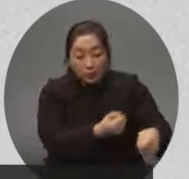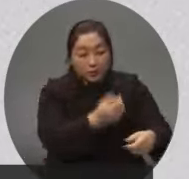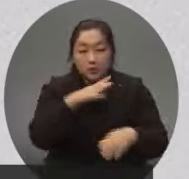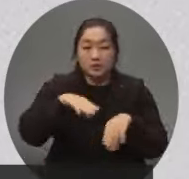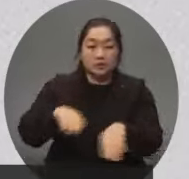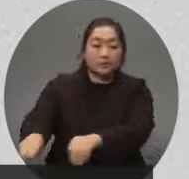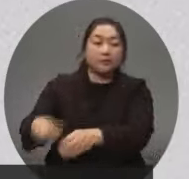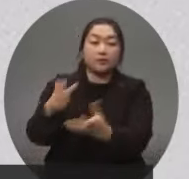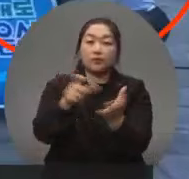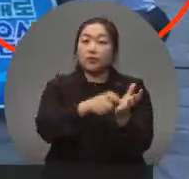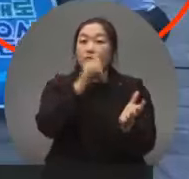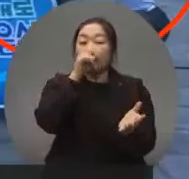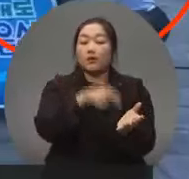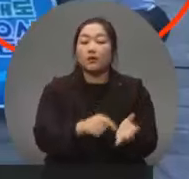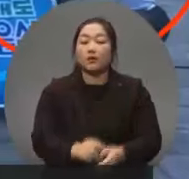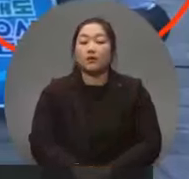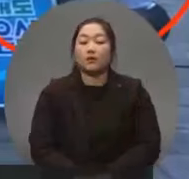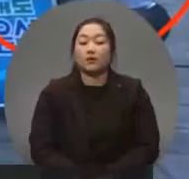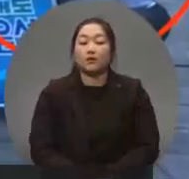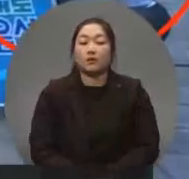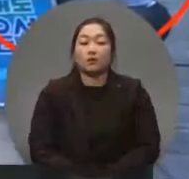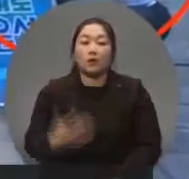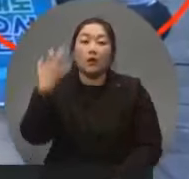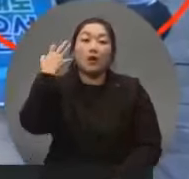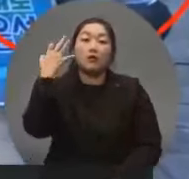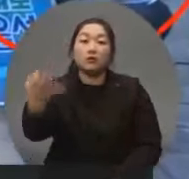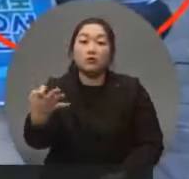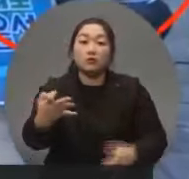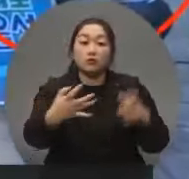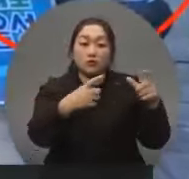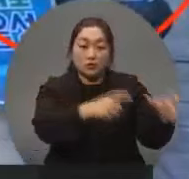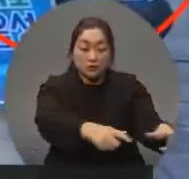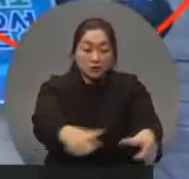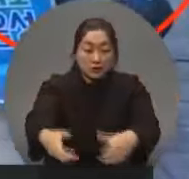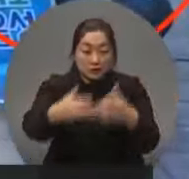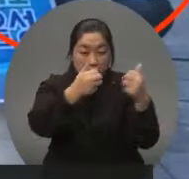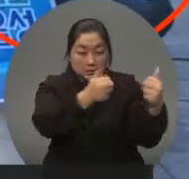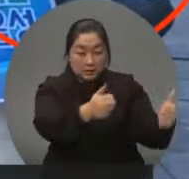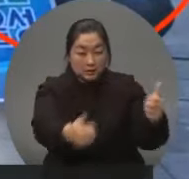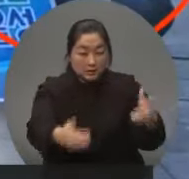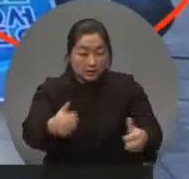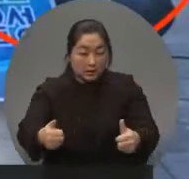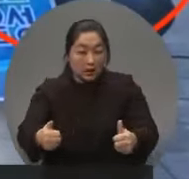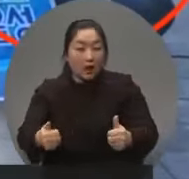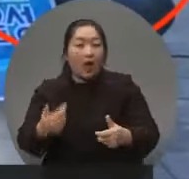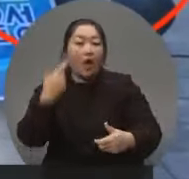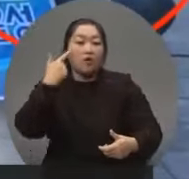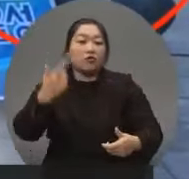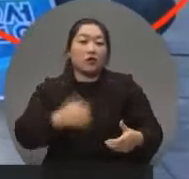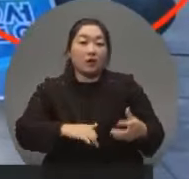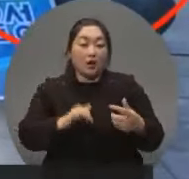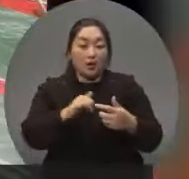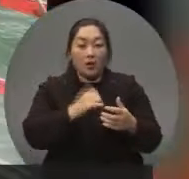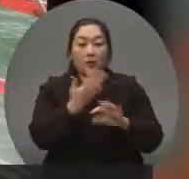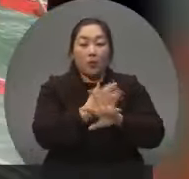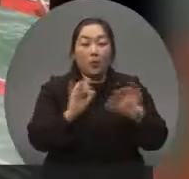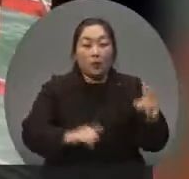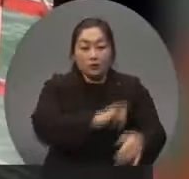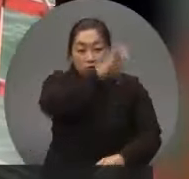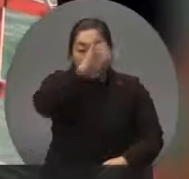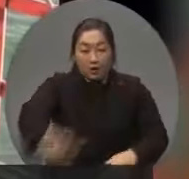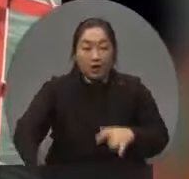금지하고 있습니다 2주 뒤엔 이장단을 따라 생간 동남아를 다녀왔습니다 역시